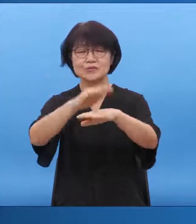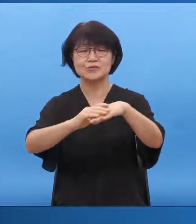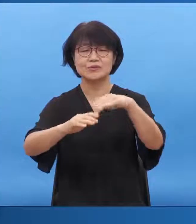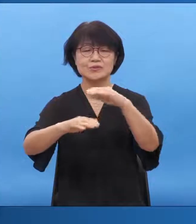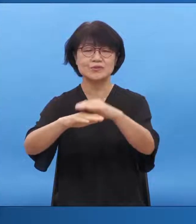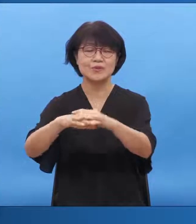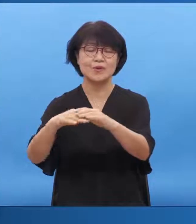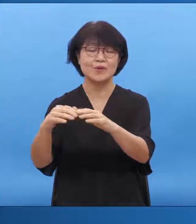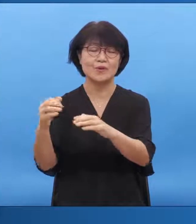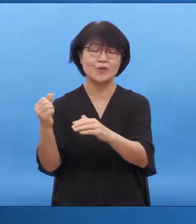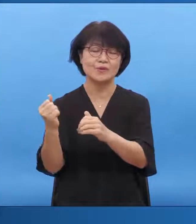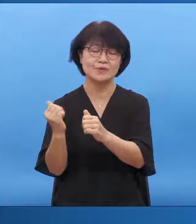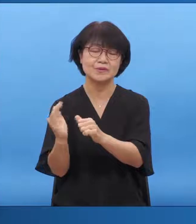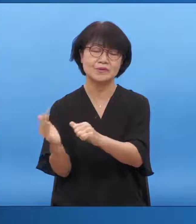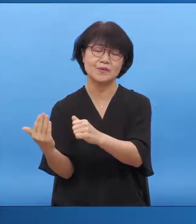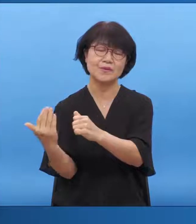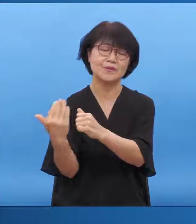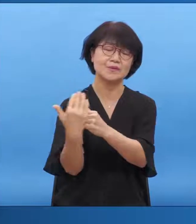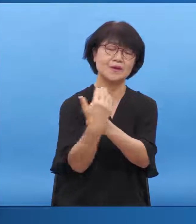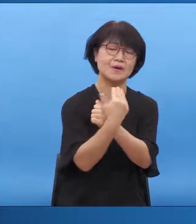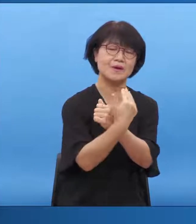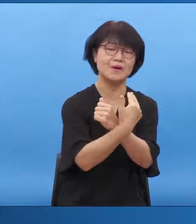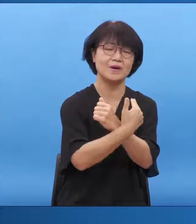주 손으로